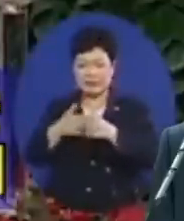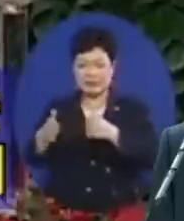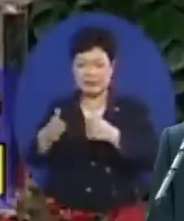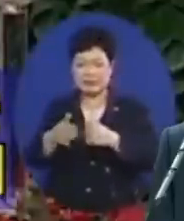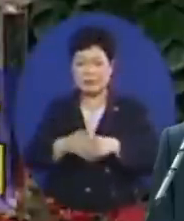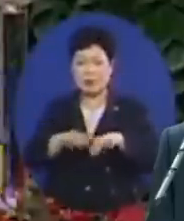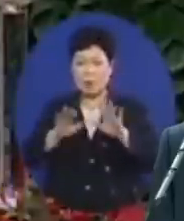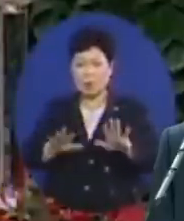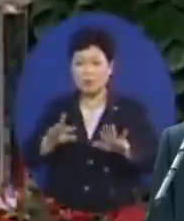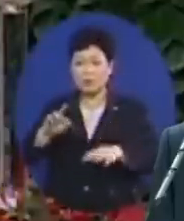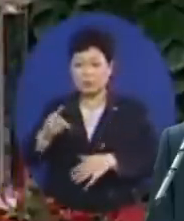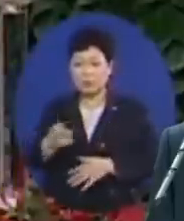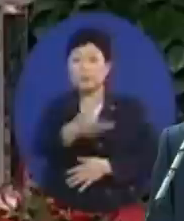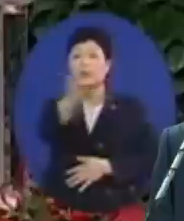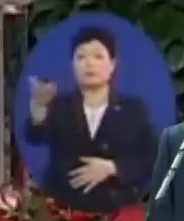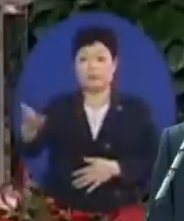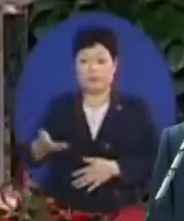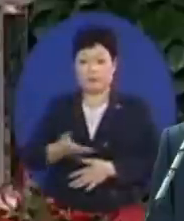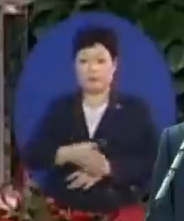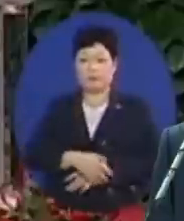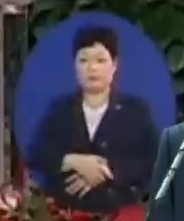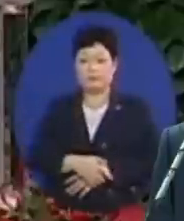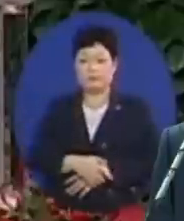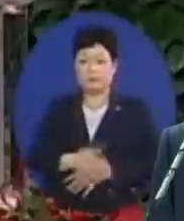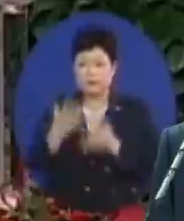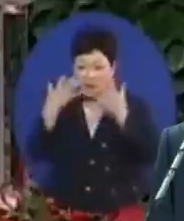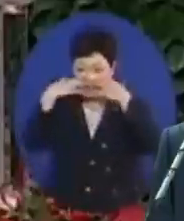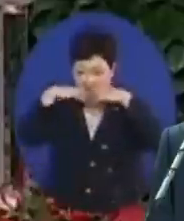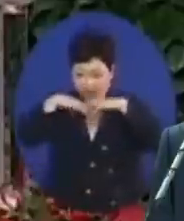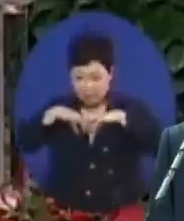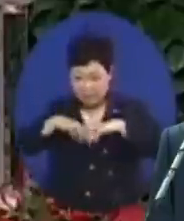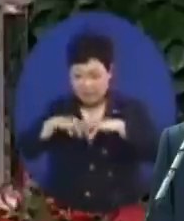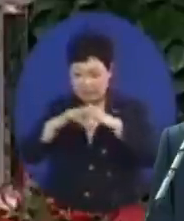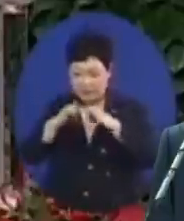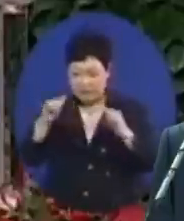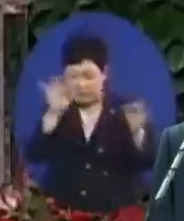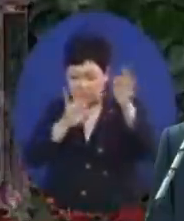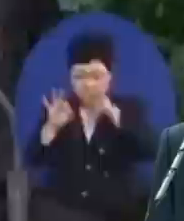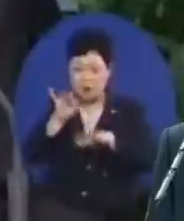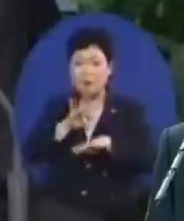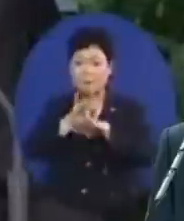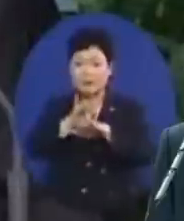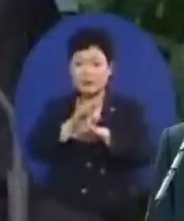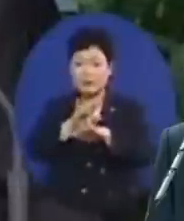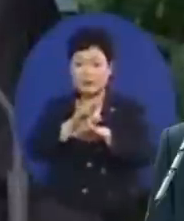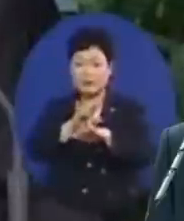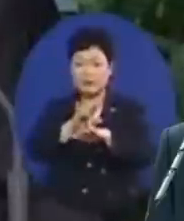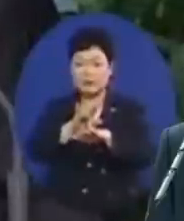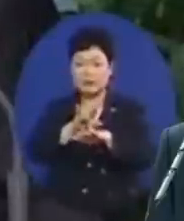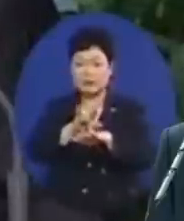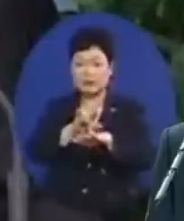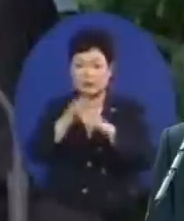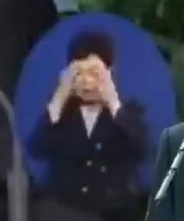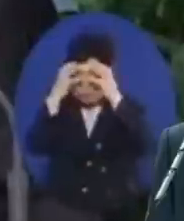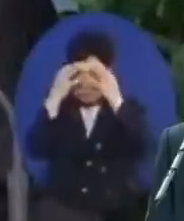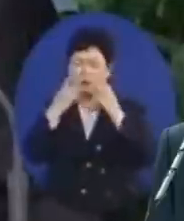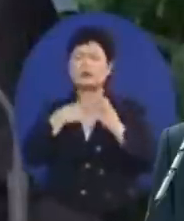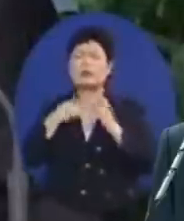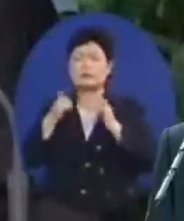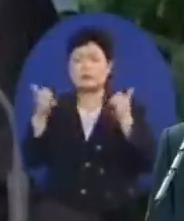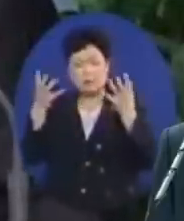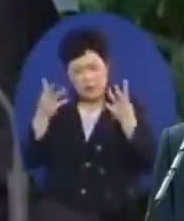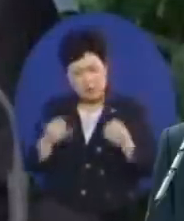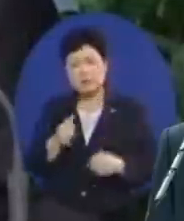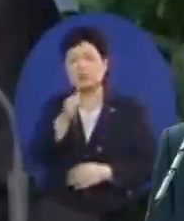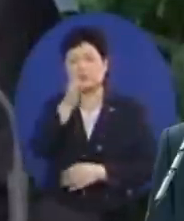그 오늘 또 여러분 삼킬 자를 찾는 마귀에게 고난을 당하고 있는 사람이 많습니다.